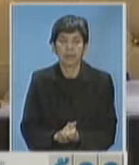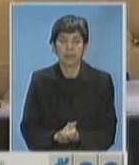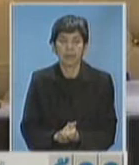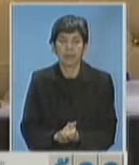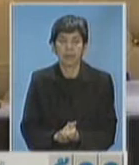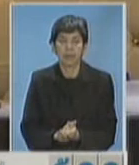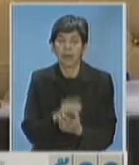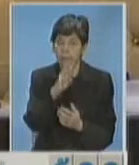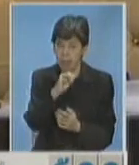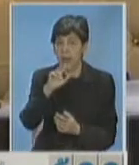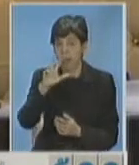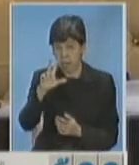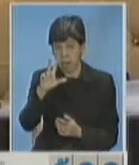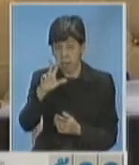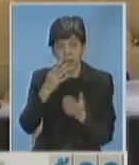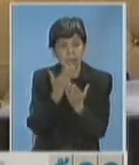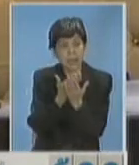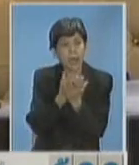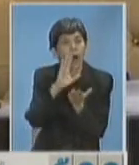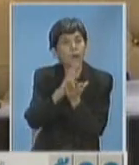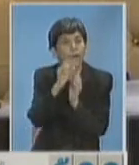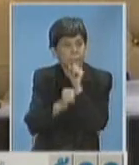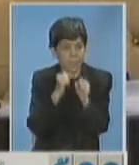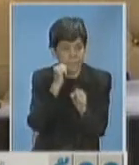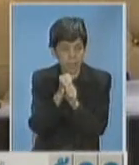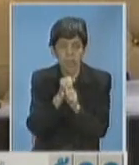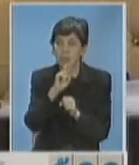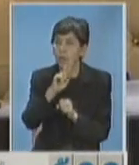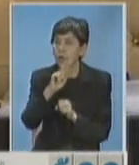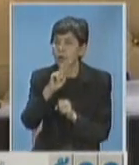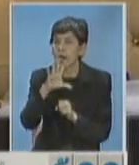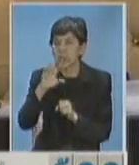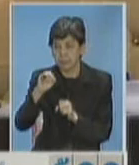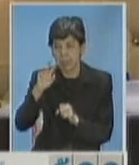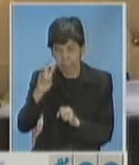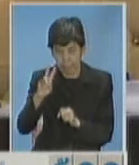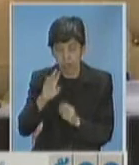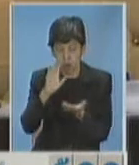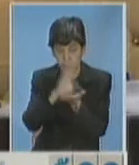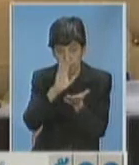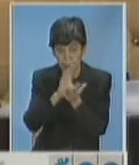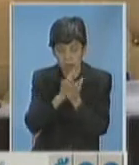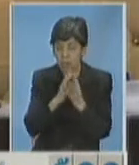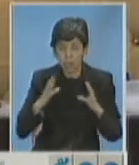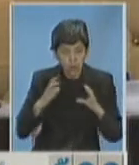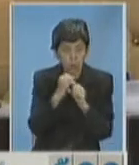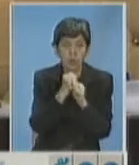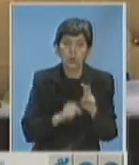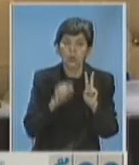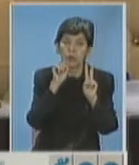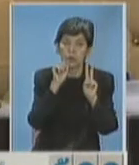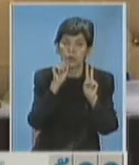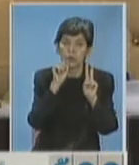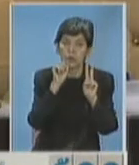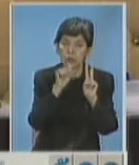ในมาตรา3เนี่ยเป็นงบประมาณประจำปีพ.ศ. 2557ซึ่งเป็นงบรวมทั้งหมด